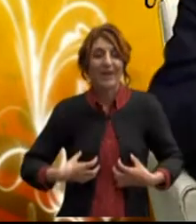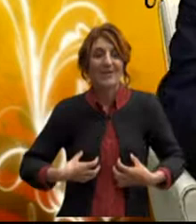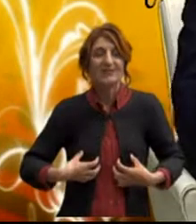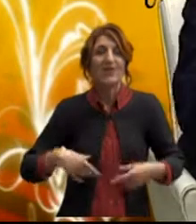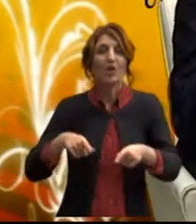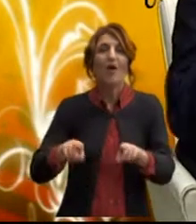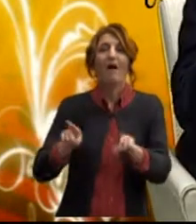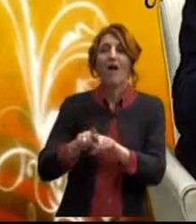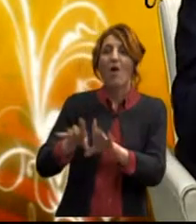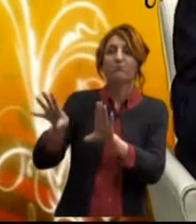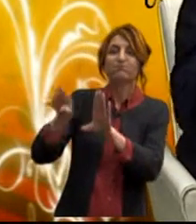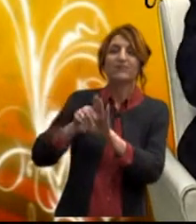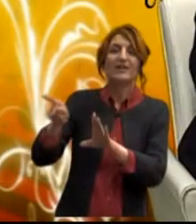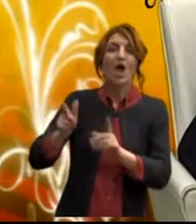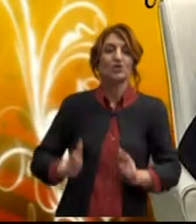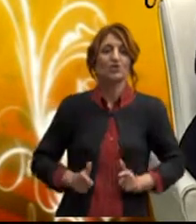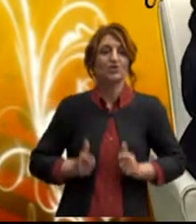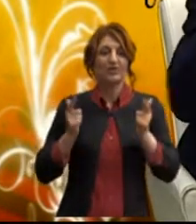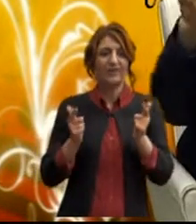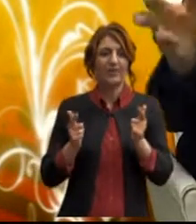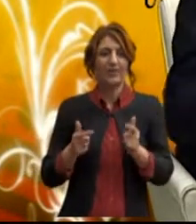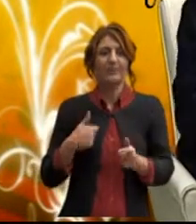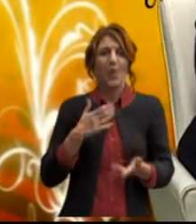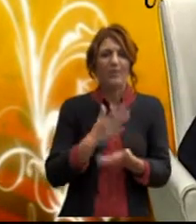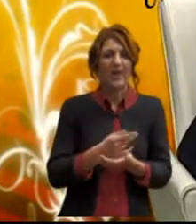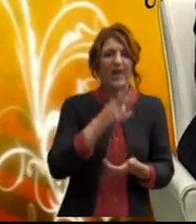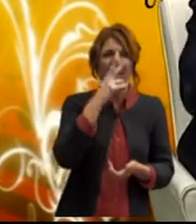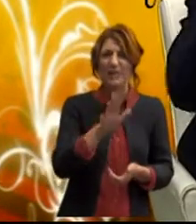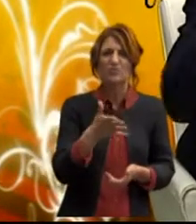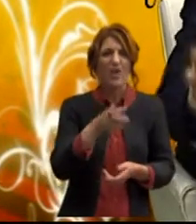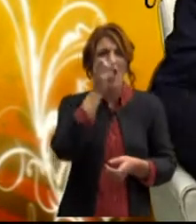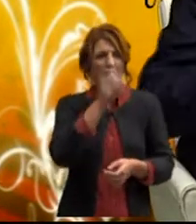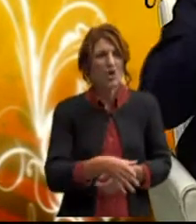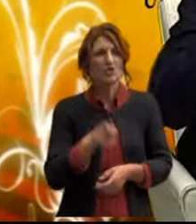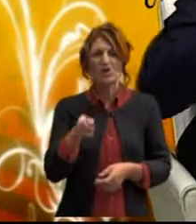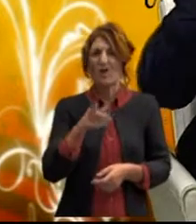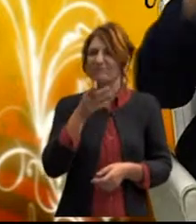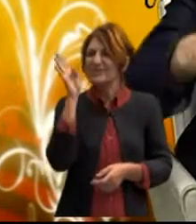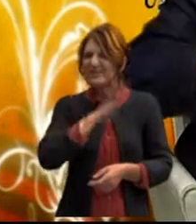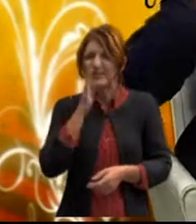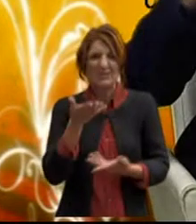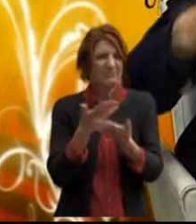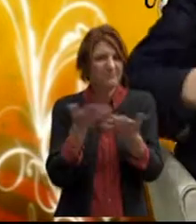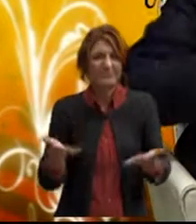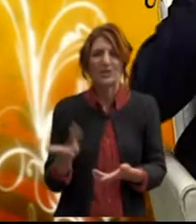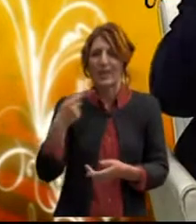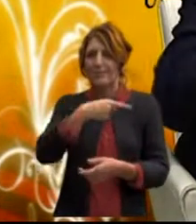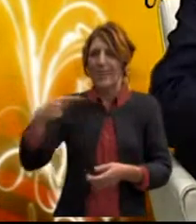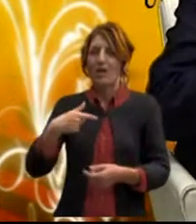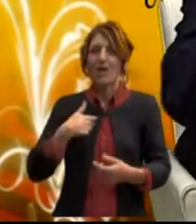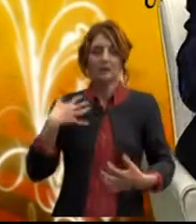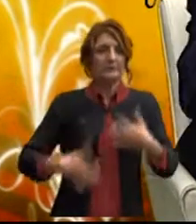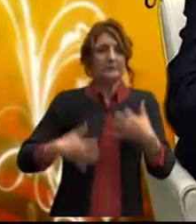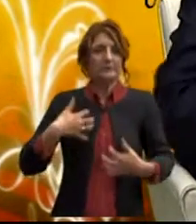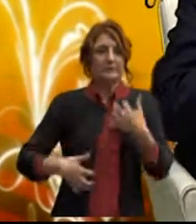život. Nocebo je znači štetno. Znači, neko stalno vidi ono što mu je štetno, što je crno, što je pesimista i onda se uzbuđuje zbog toga,